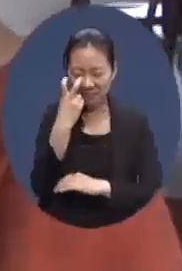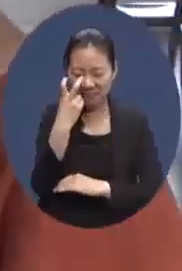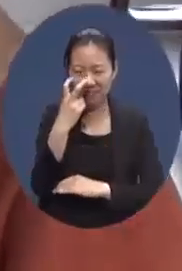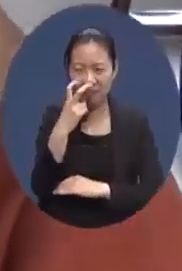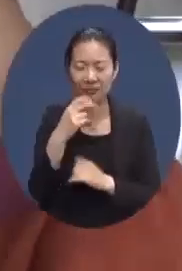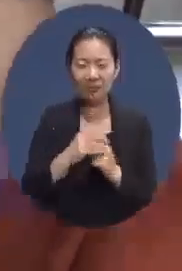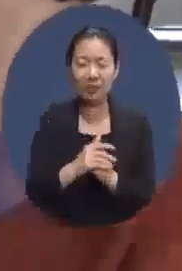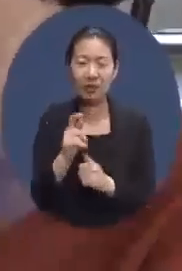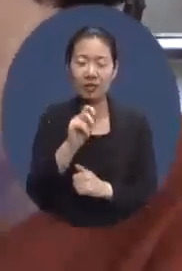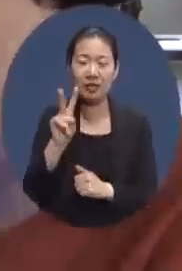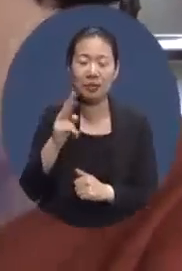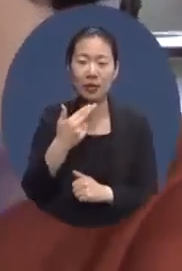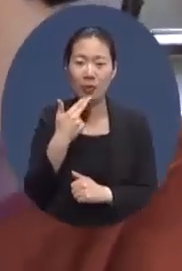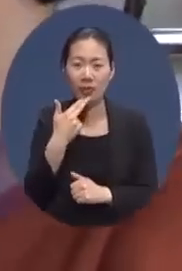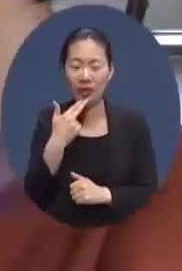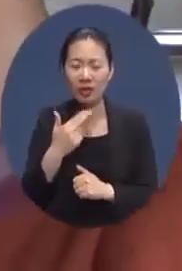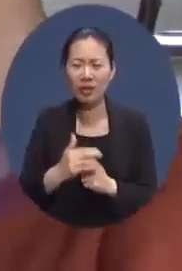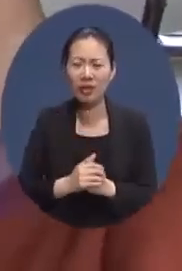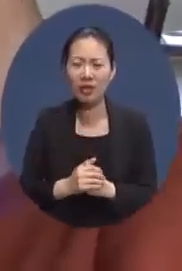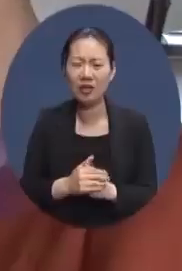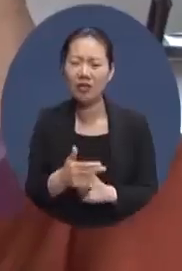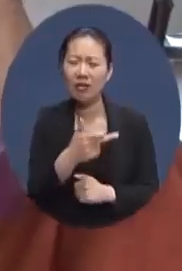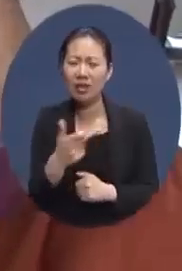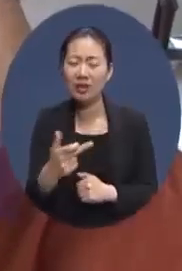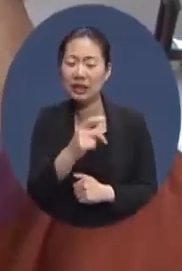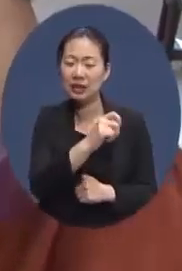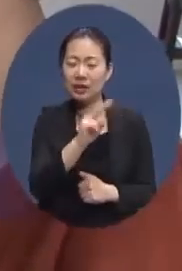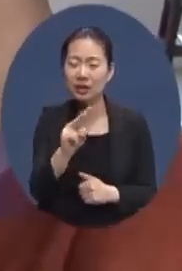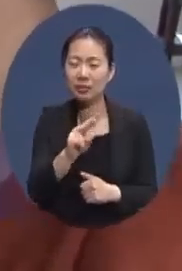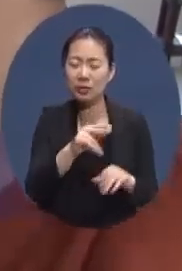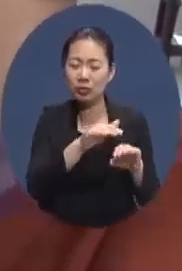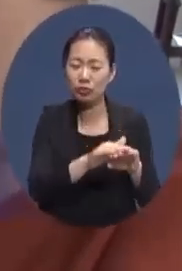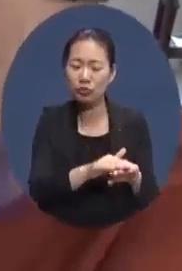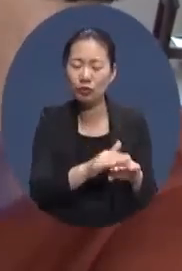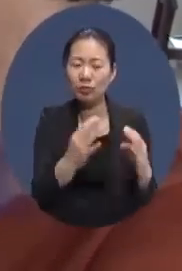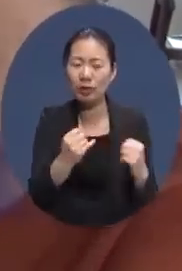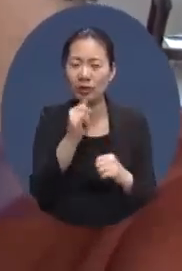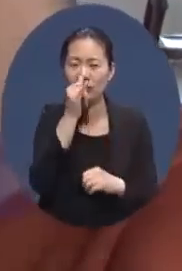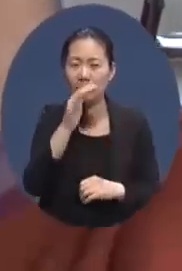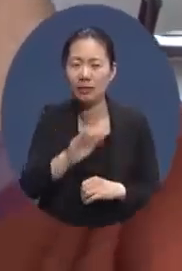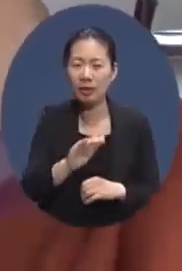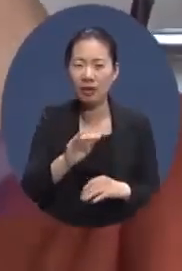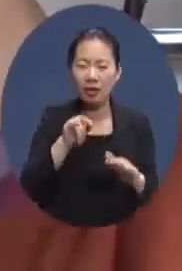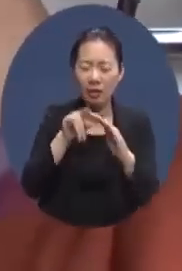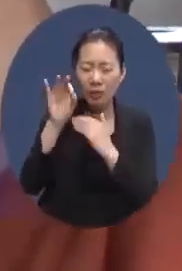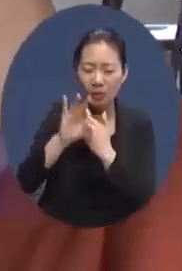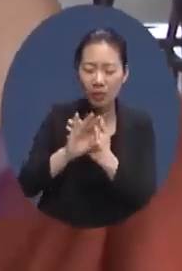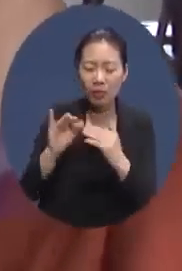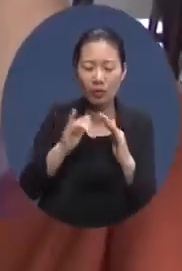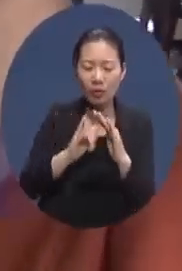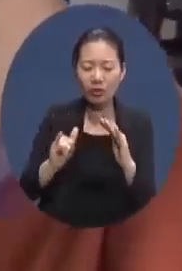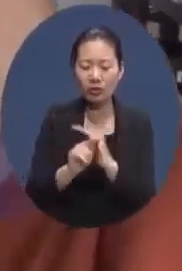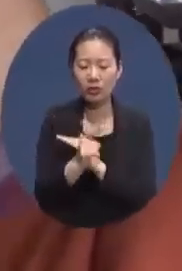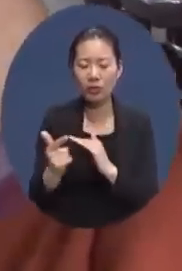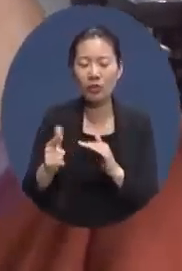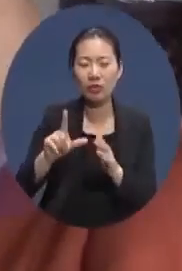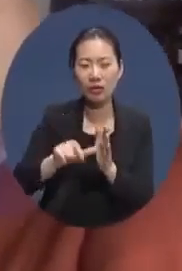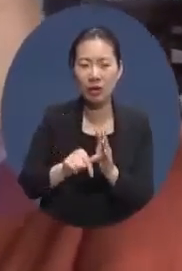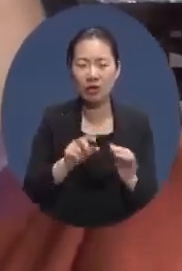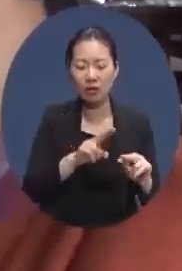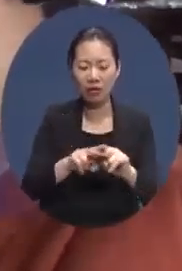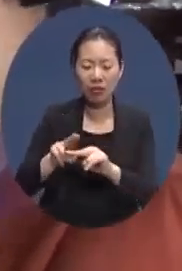거실에 TV가 거실 없어요 거실 한가운데다가 굉장히 큰 TV를 놓는 집이 많은데 그런 집에 가보면 저녁 때 온 가족이